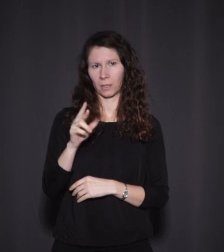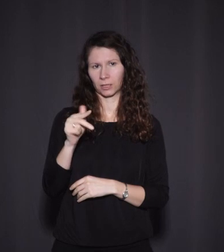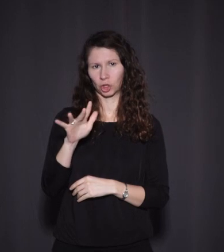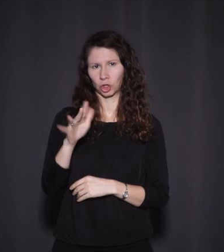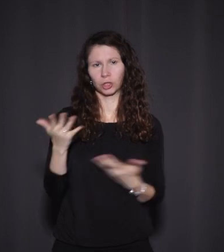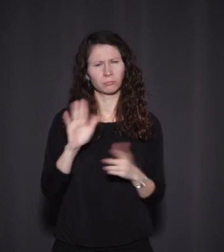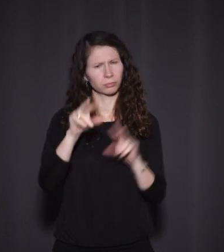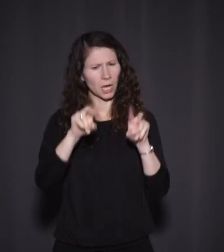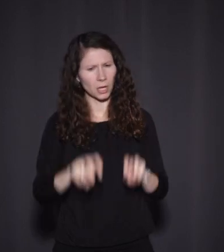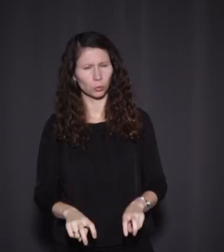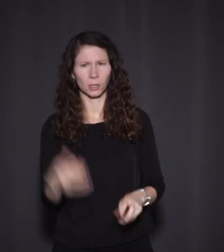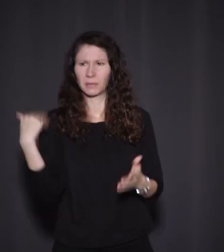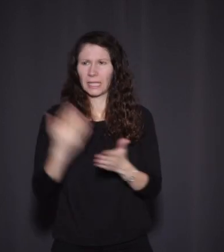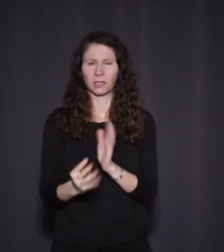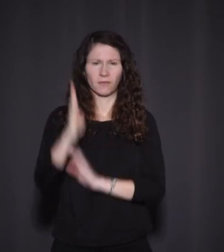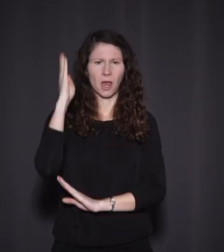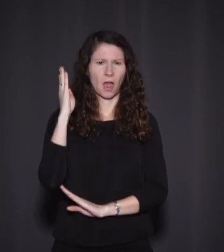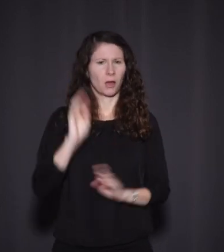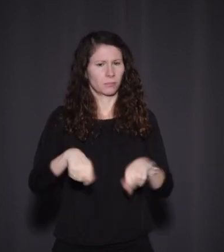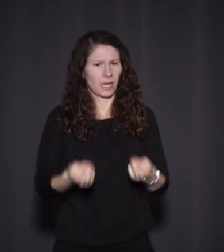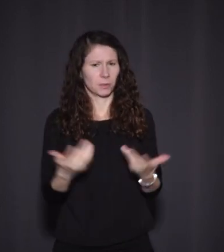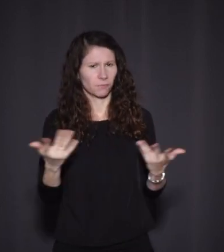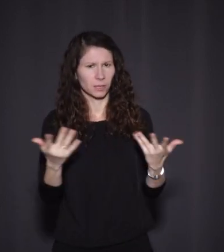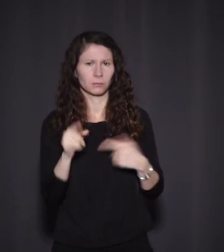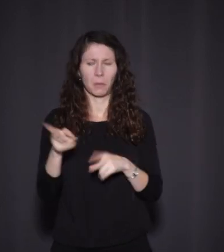Sachen Rentenpolitik der letzten 4 Jahre? Was ist liegen geblieben?